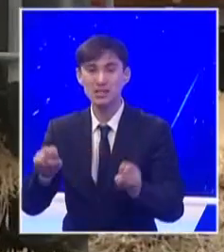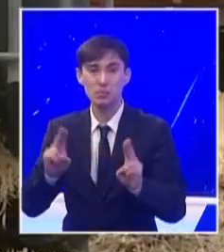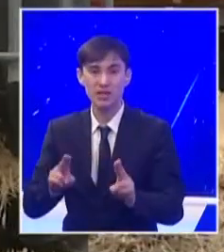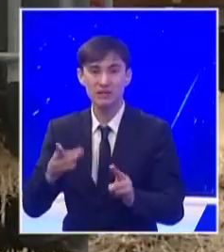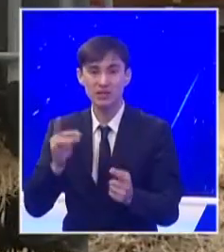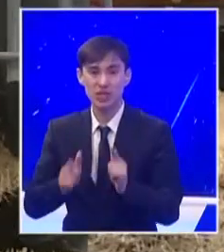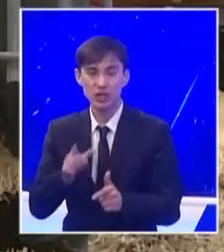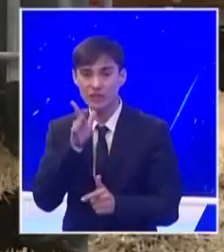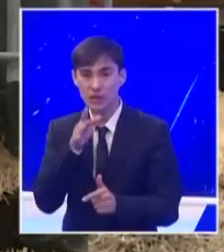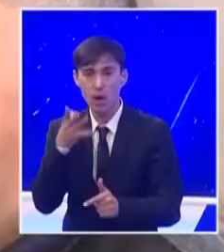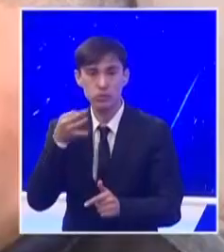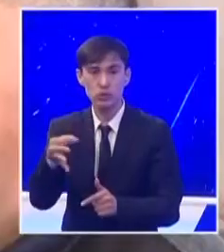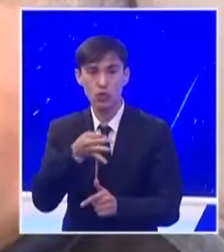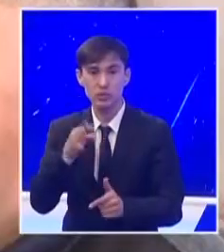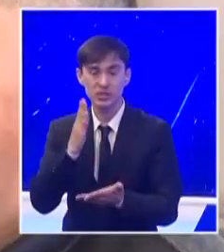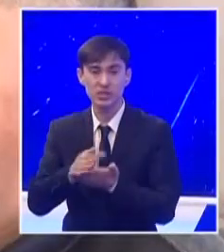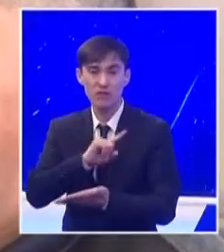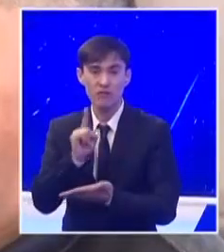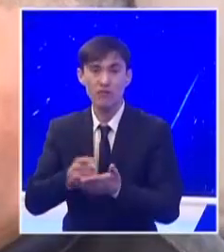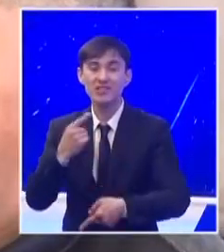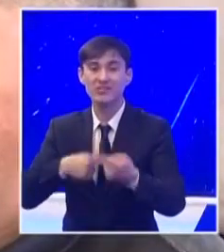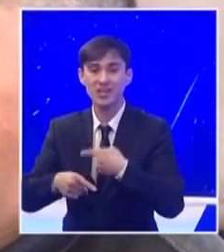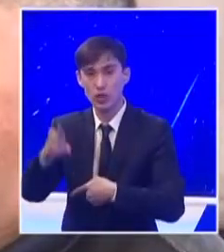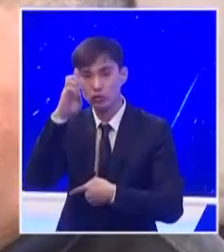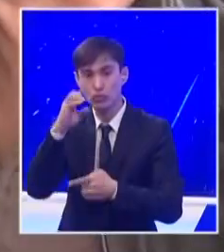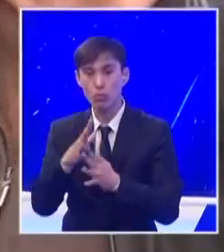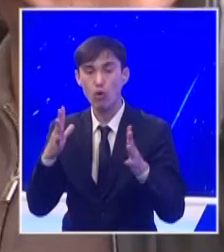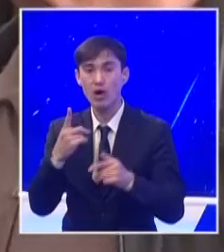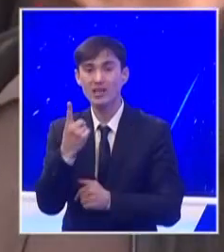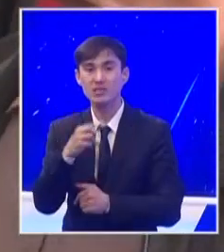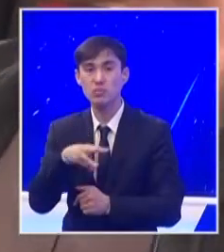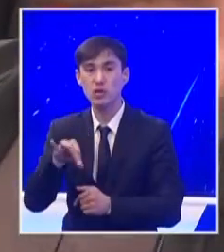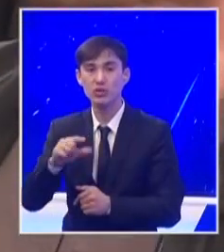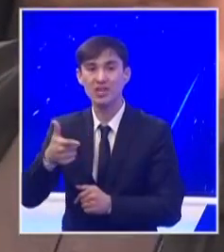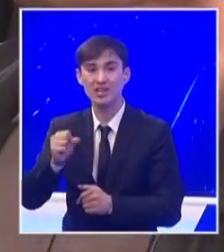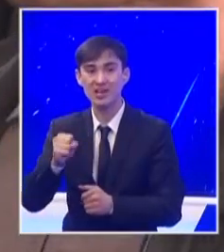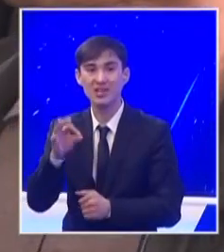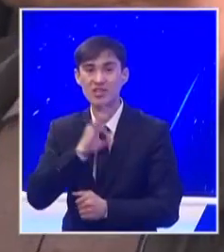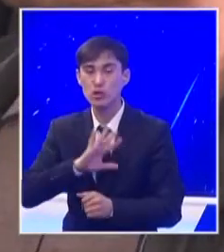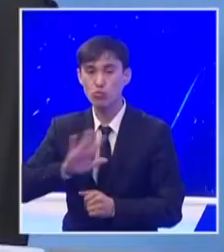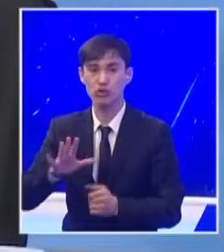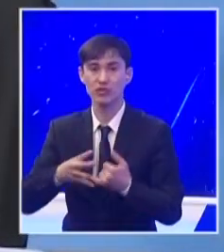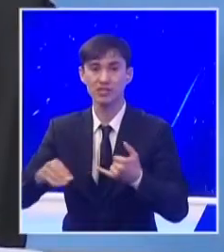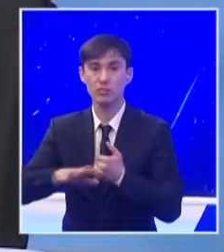Алматинской области рассматривается вопрос возврата государству более 1 миллиона гектаров неиспользуемой земли.